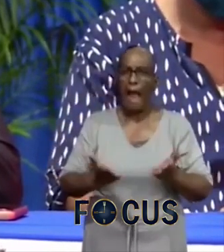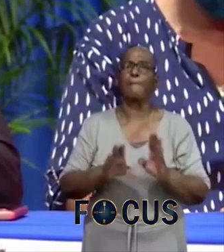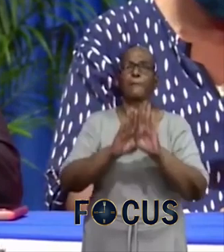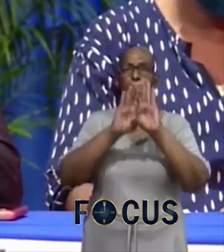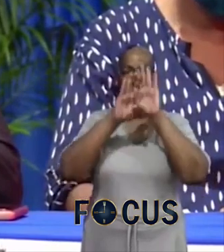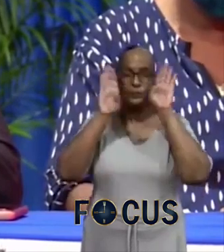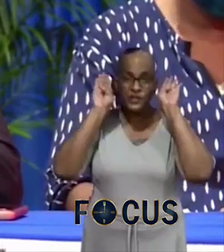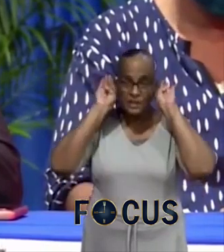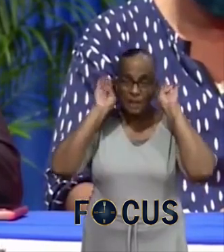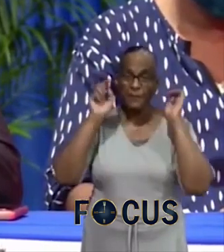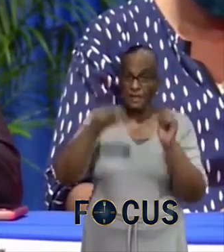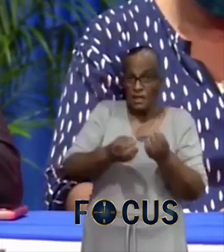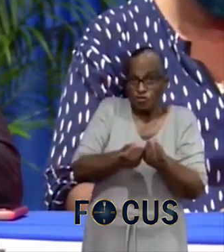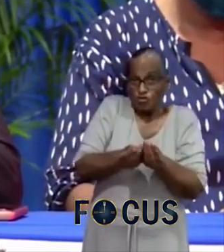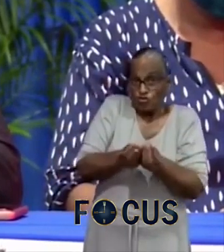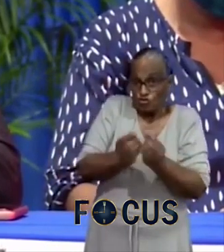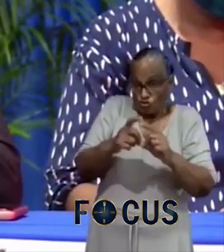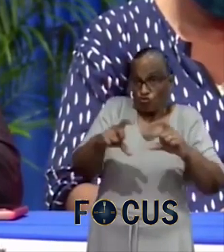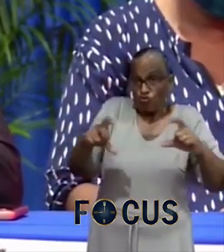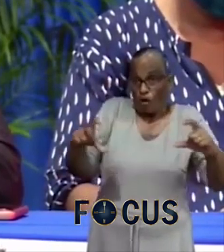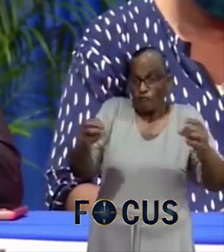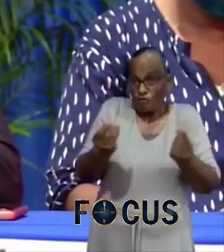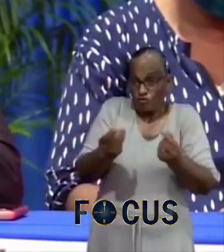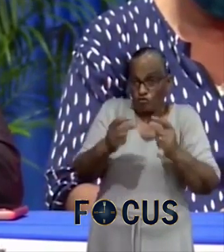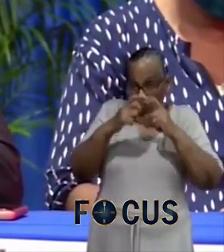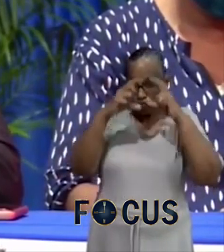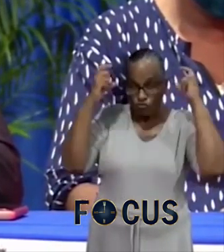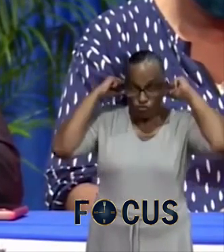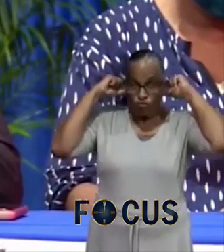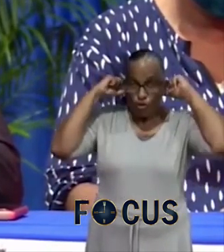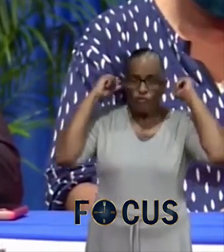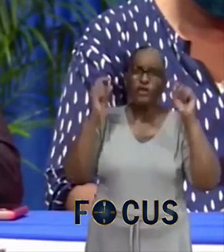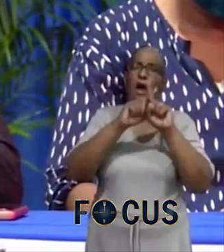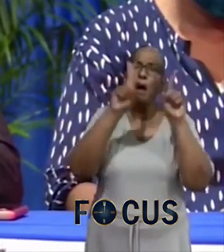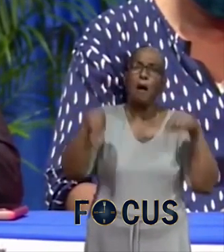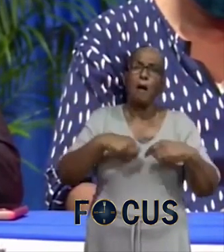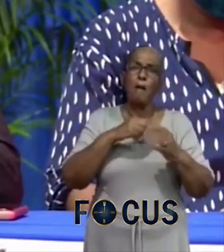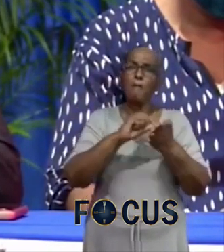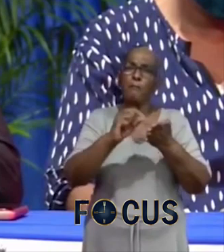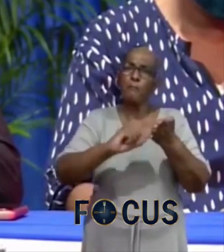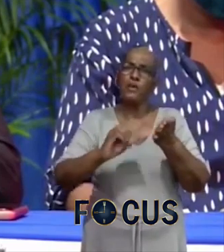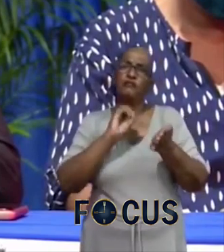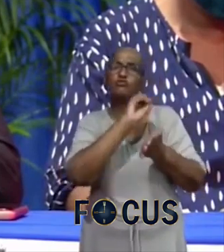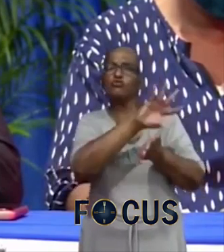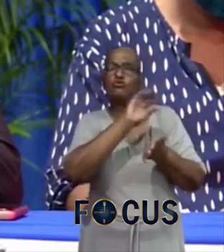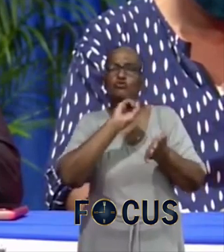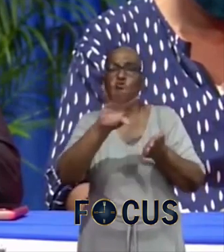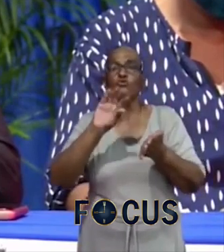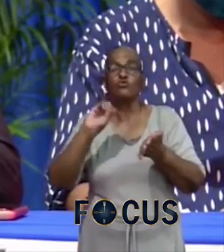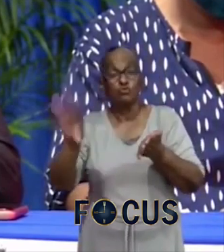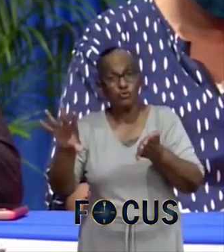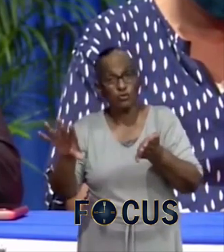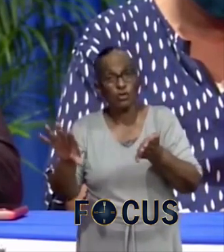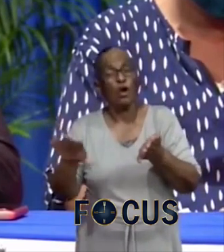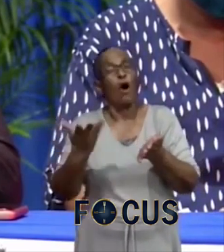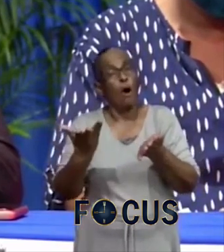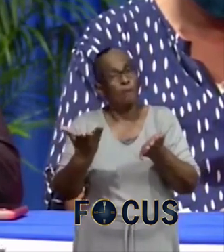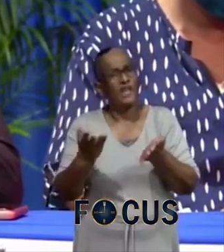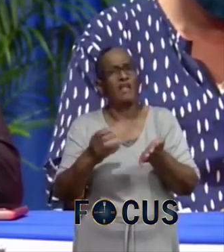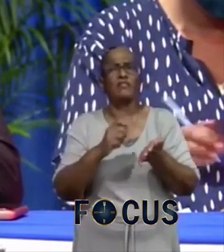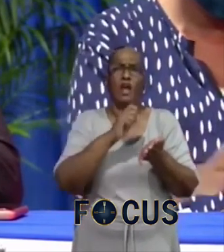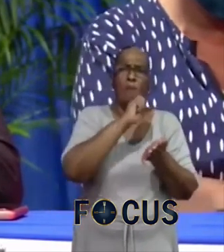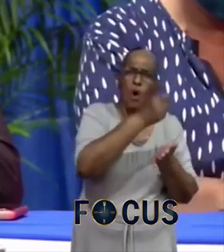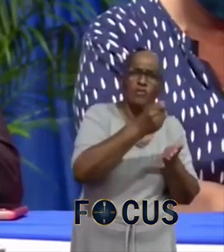Deze stoffen waarvan het gemaakt kan worden, de brief is gisteren nog de deur uitgegaan, wederom om ondanks